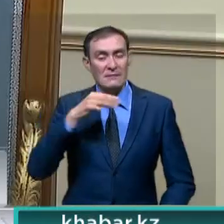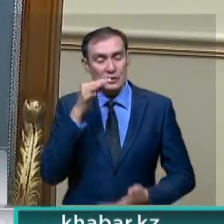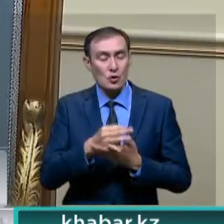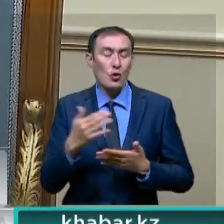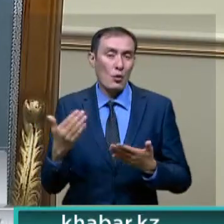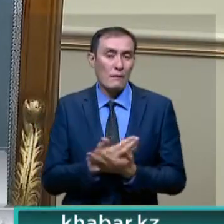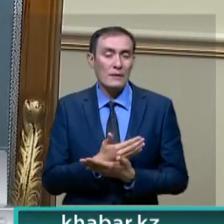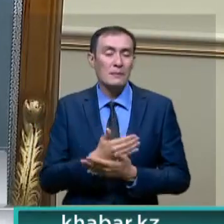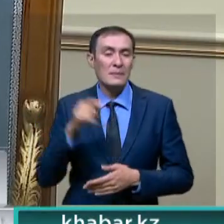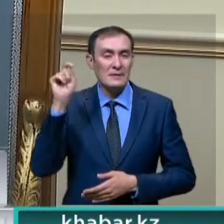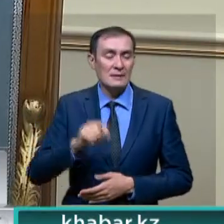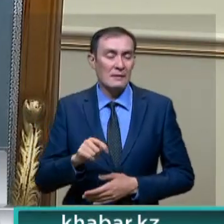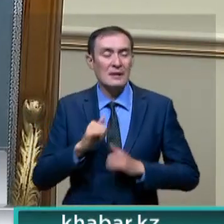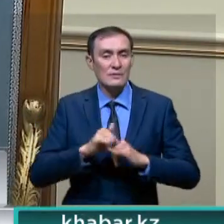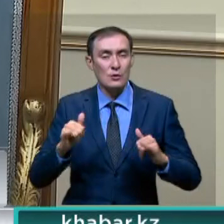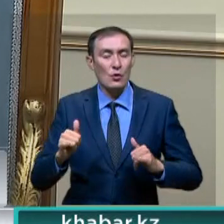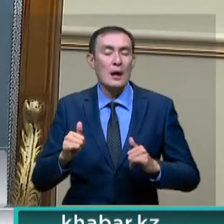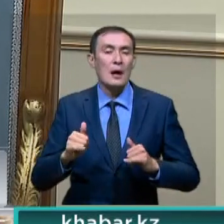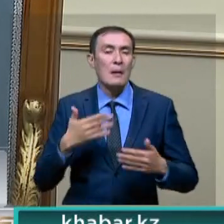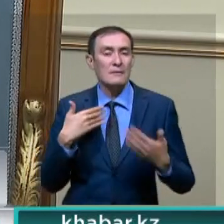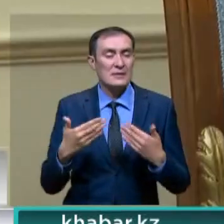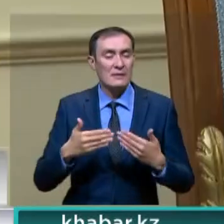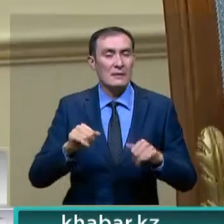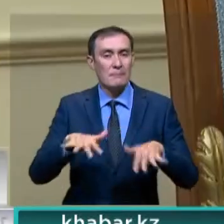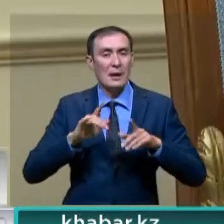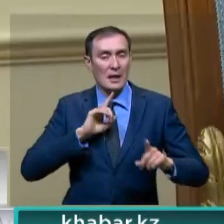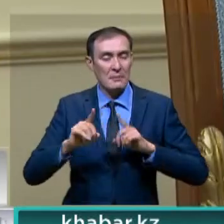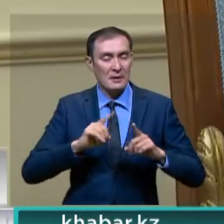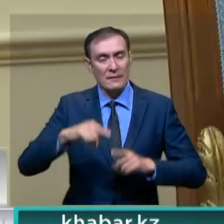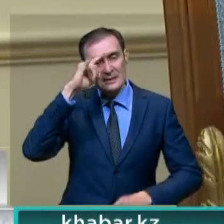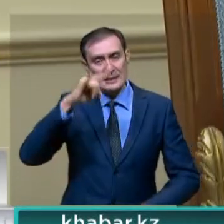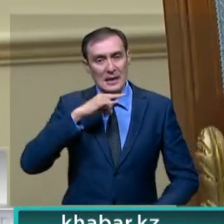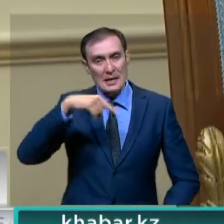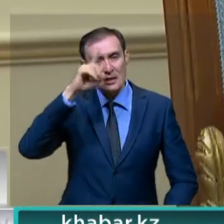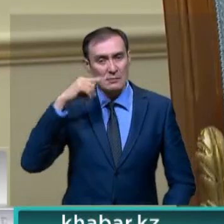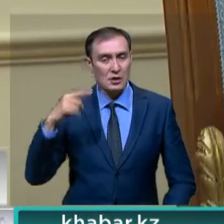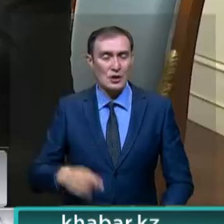новый импульс развитию межпарламентского взаимодействия Казахстана и Азербайджана.